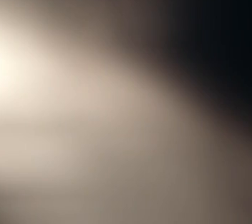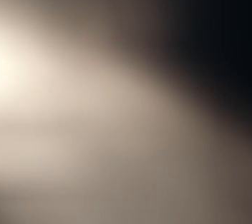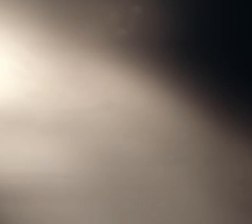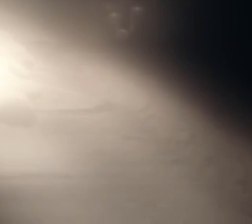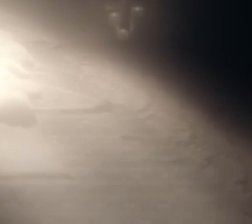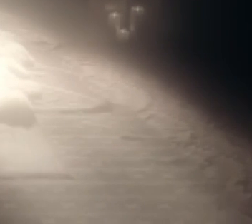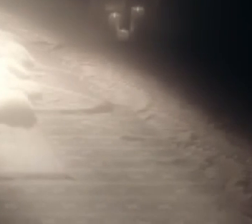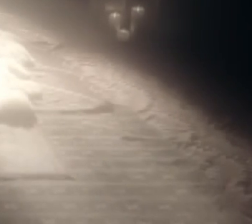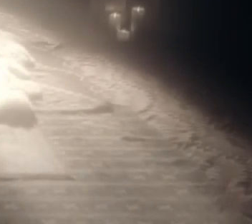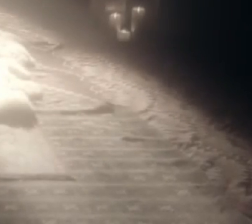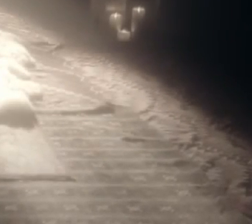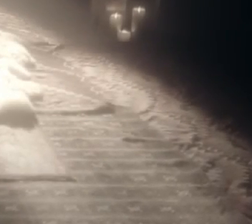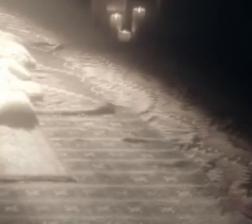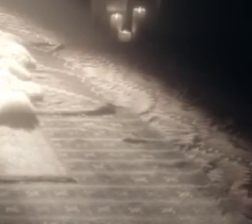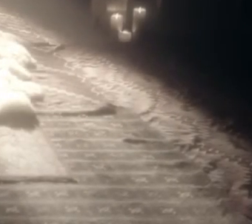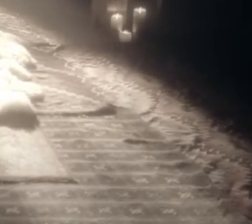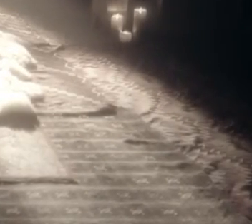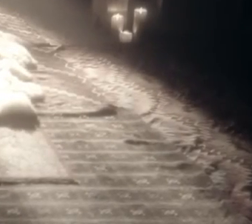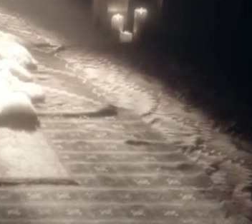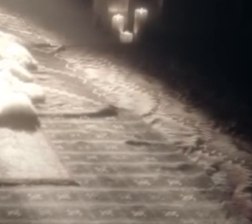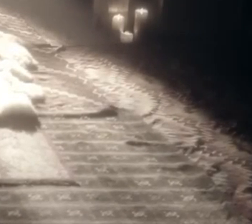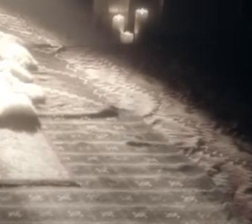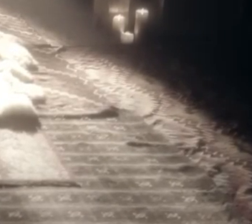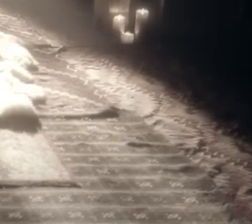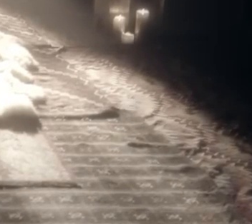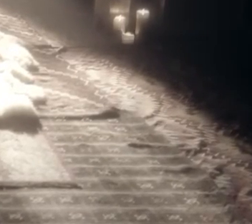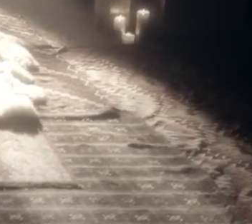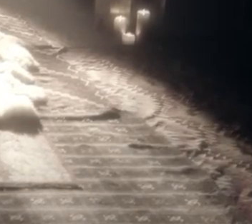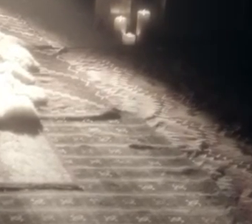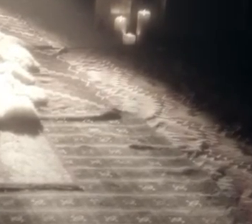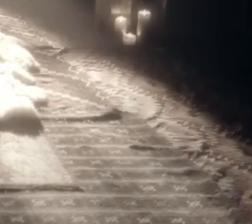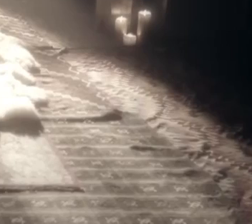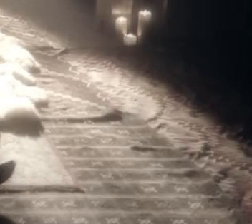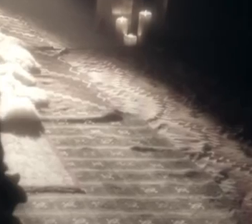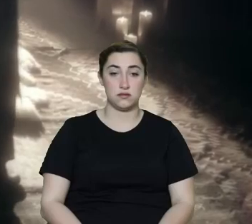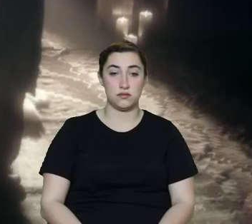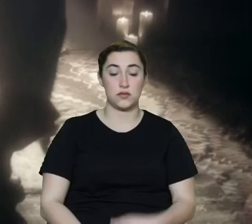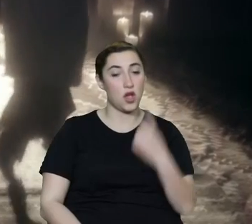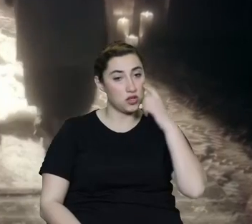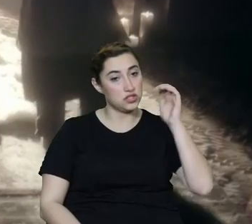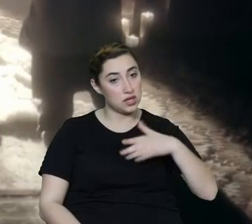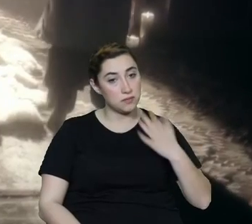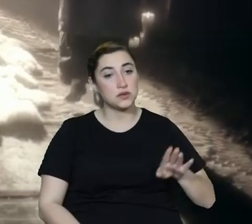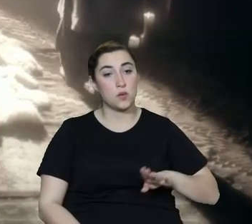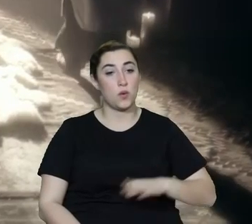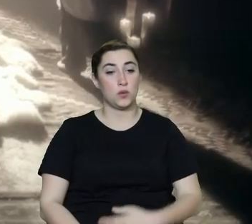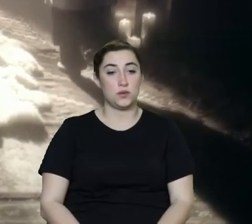Yunus uyudu ve rüyaya daldı. Yunus dergahta aksakallı birinin huzuruna geldi. Hoş gelmişsin